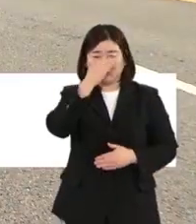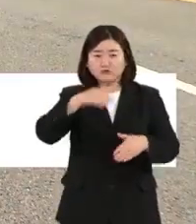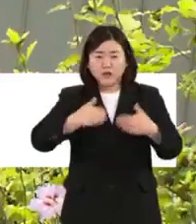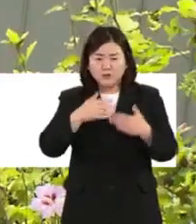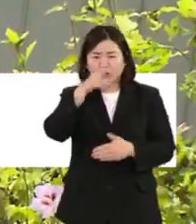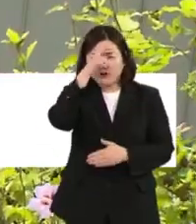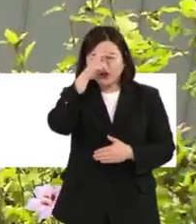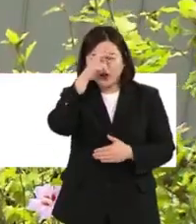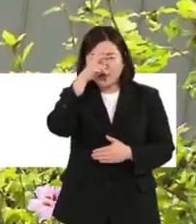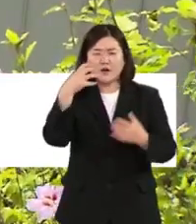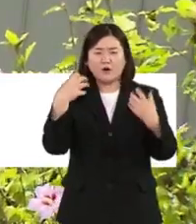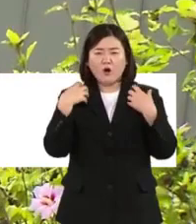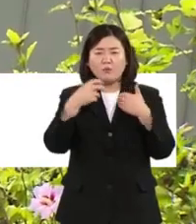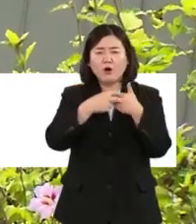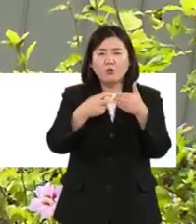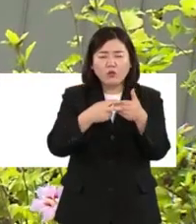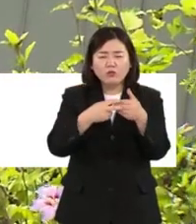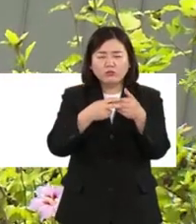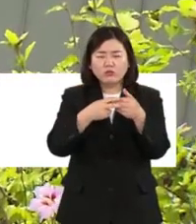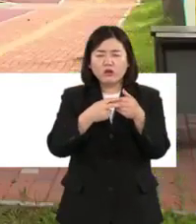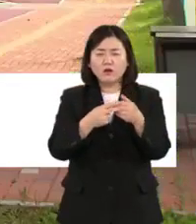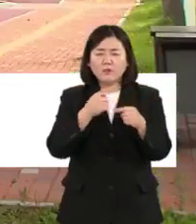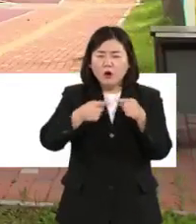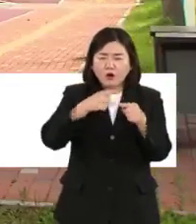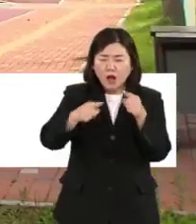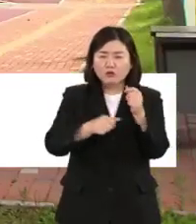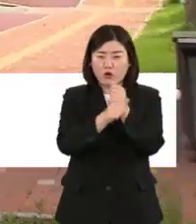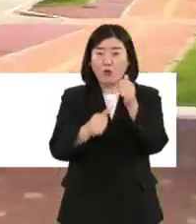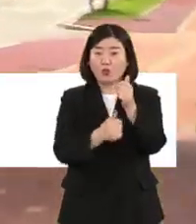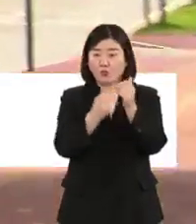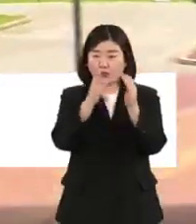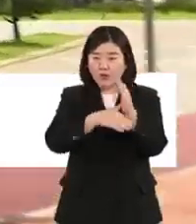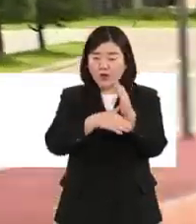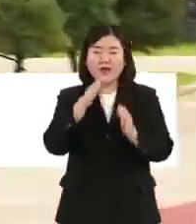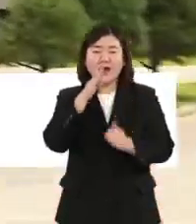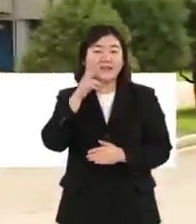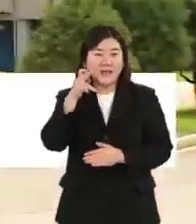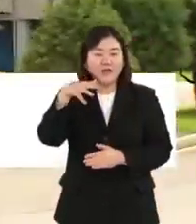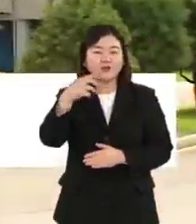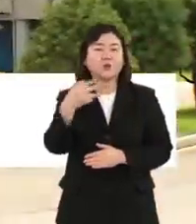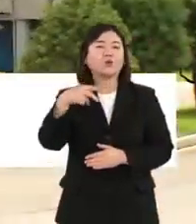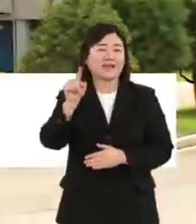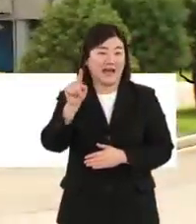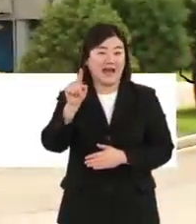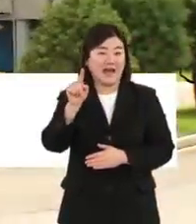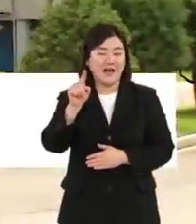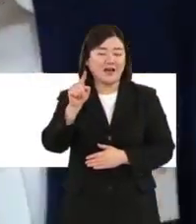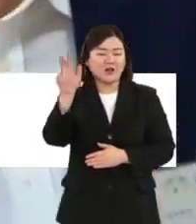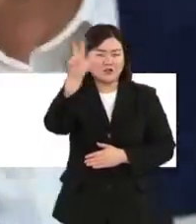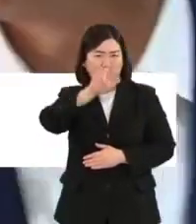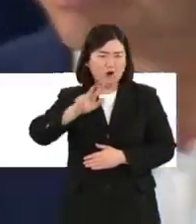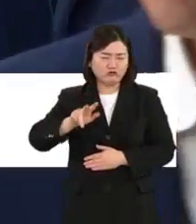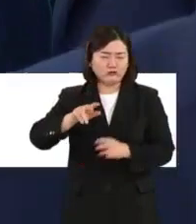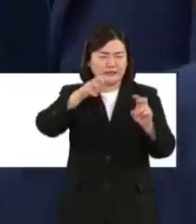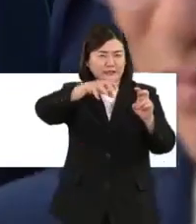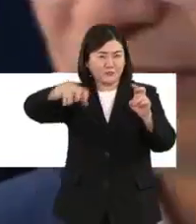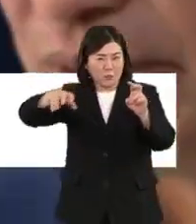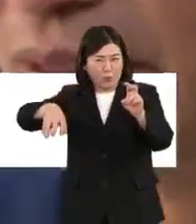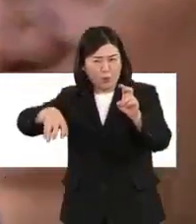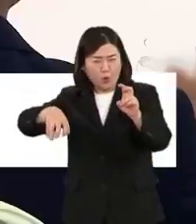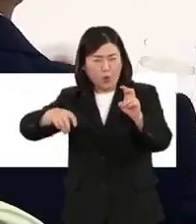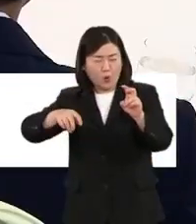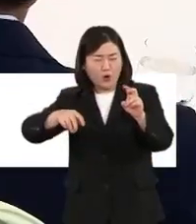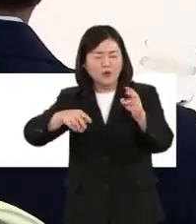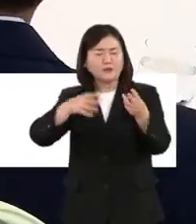충남도는 경찰청의 경찰병원 분원부집 평가위원회에서 아산시 초사동 경찰타운이 전국 20여개